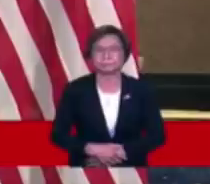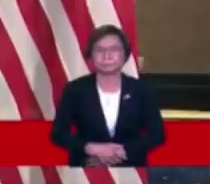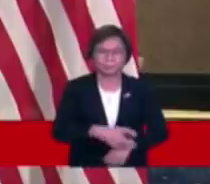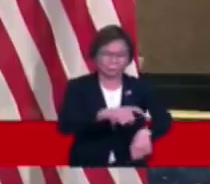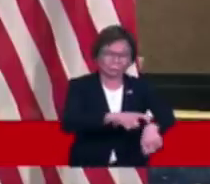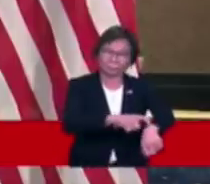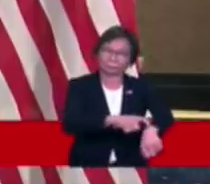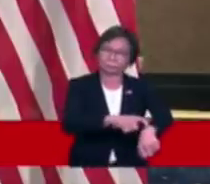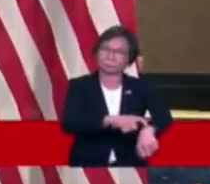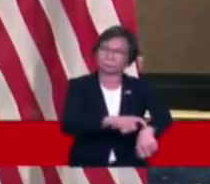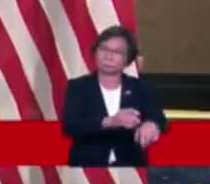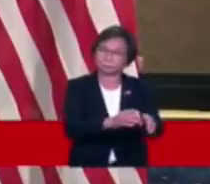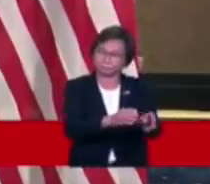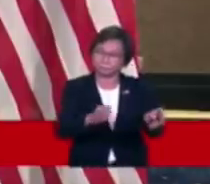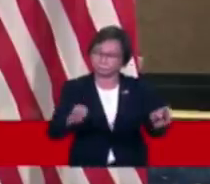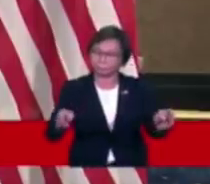Tempoh